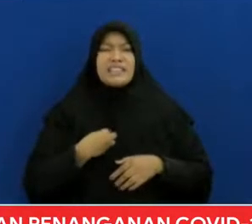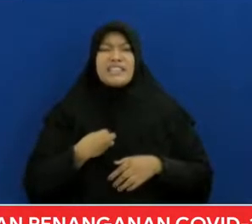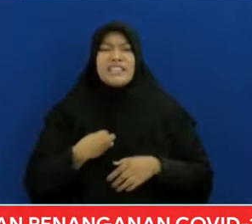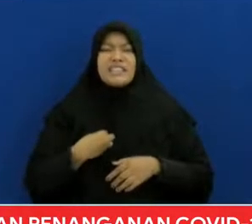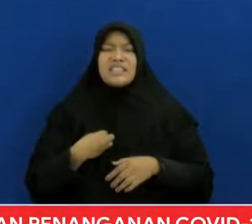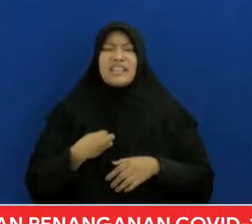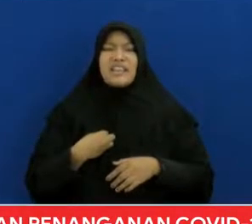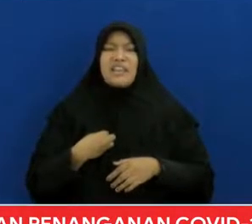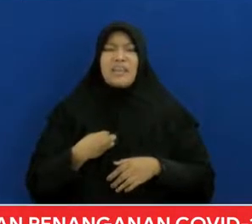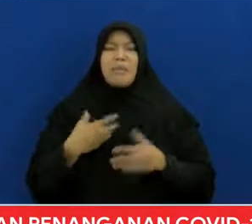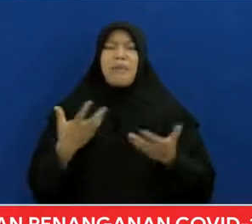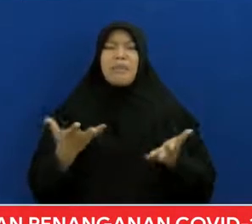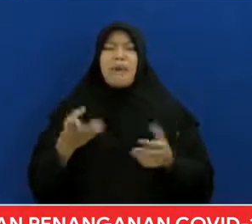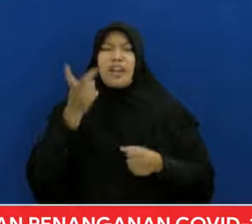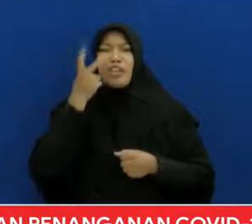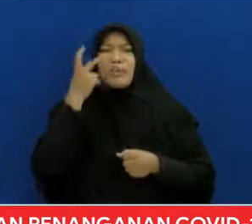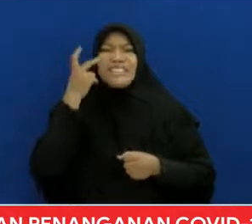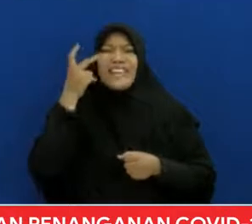proteksi bayi?